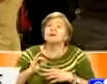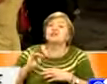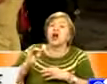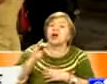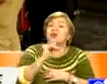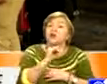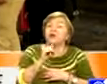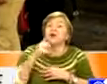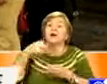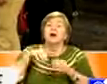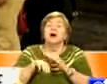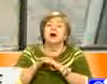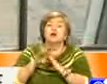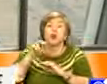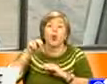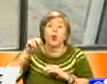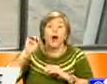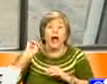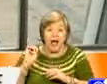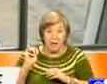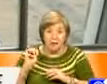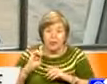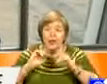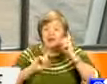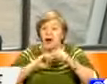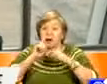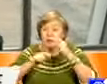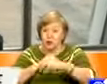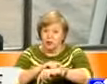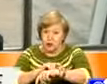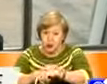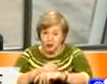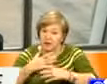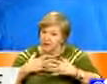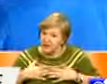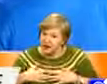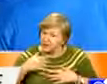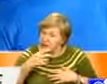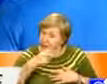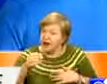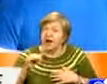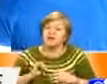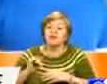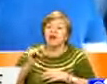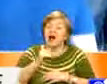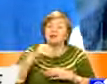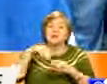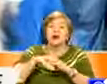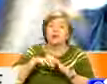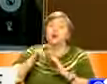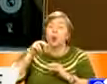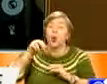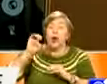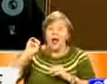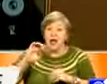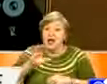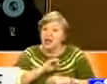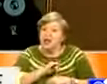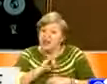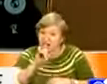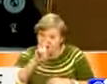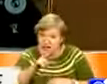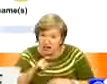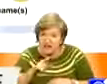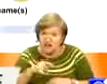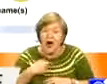blocului comunitar. Așadar, dacă în următoarea perioadă plănuiți să călătoriți în Uniunea Europeană, interesați vă cu mare atenție